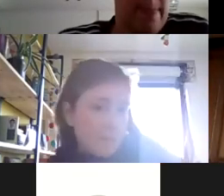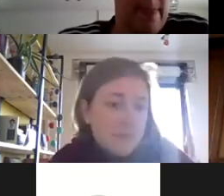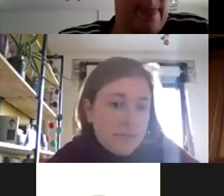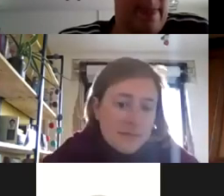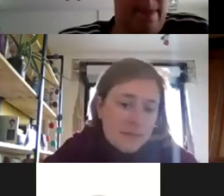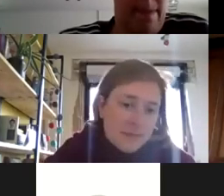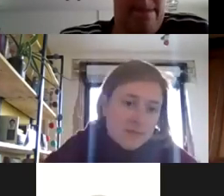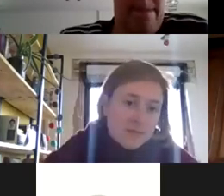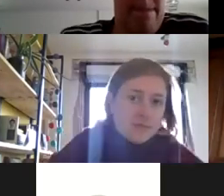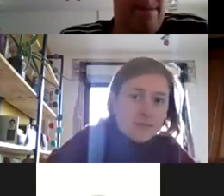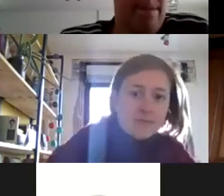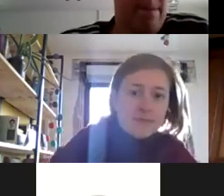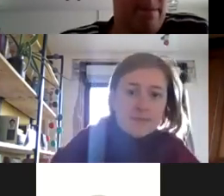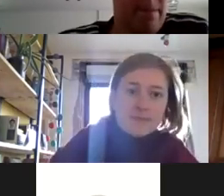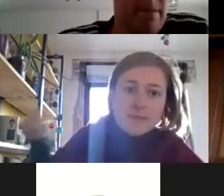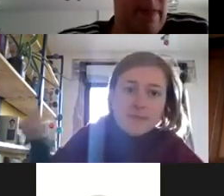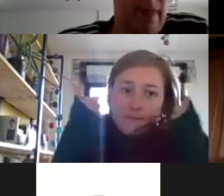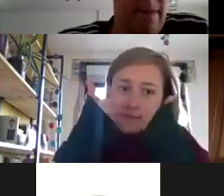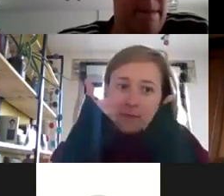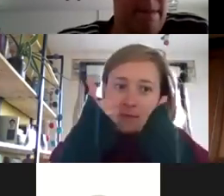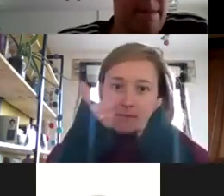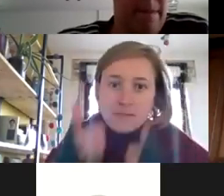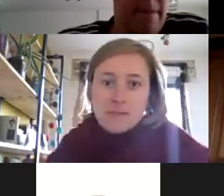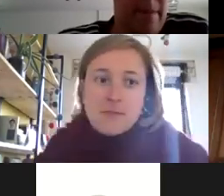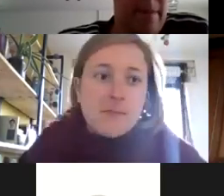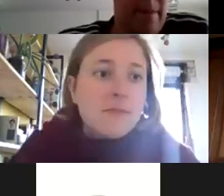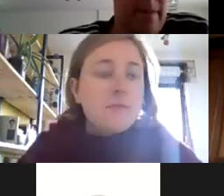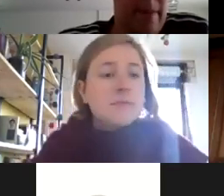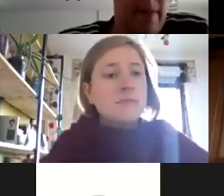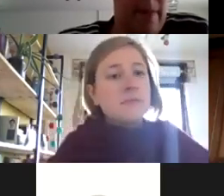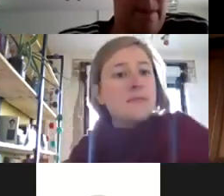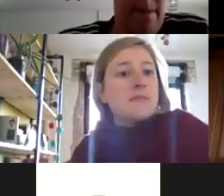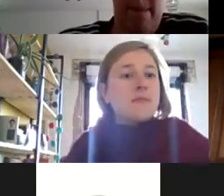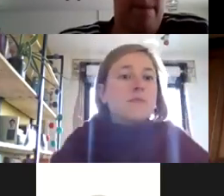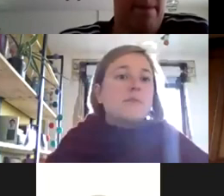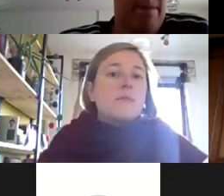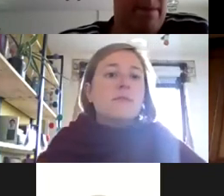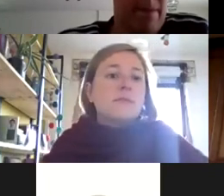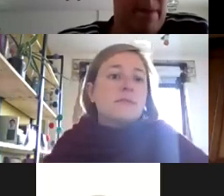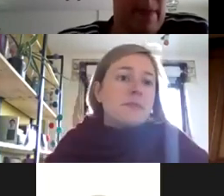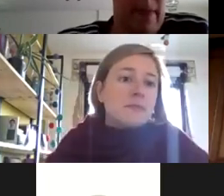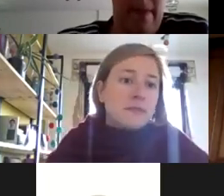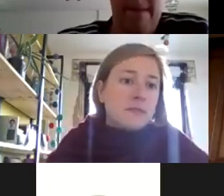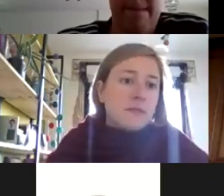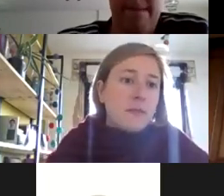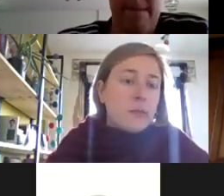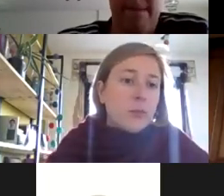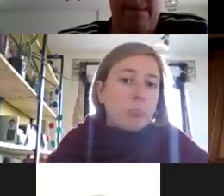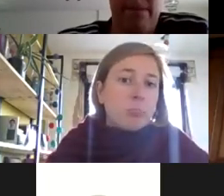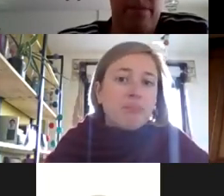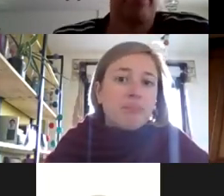Dus dat is geen issue. En dan gaan we gewoon op de website verwijzen als het online staat. Voilà. Dus goed, dan gaan we hier